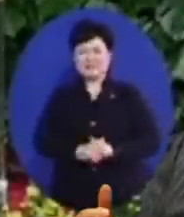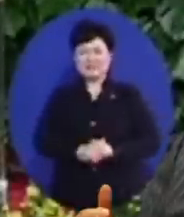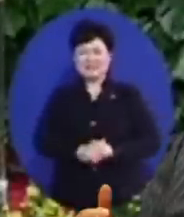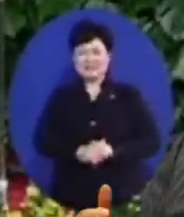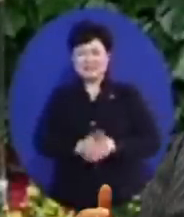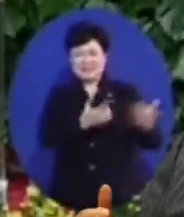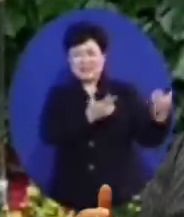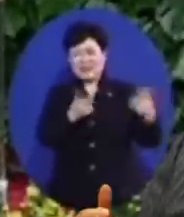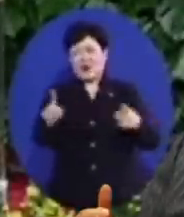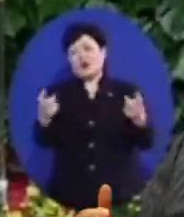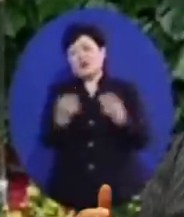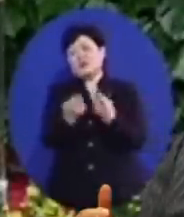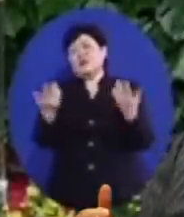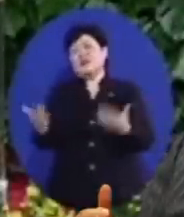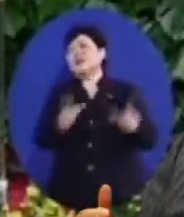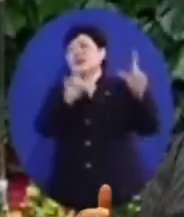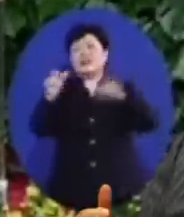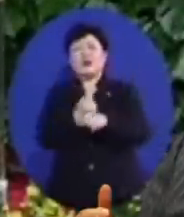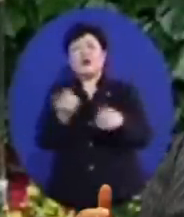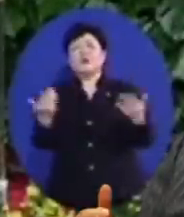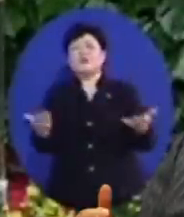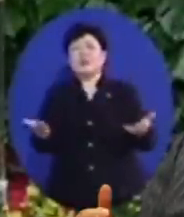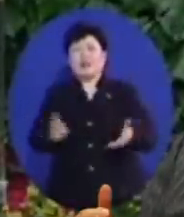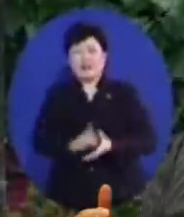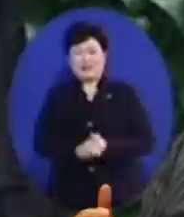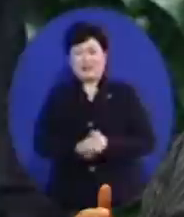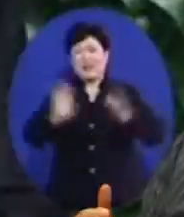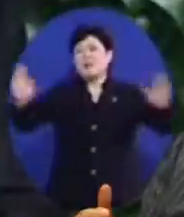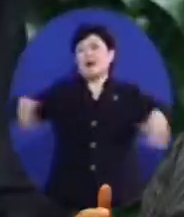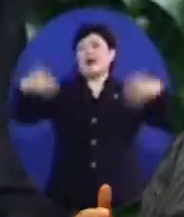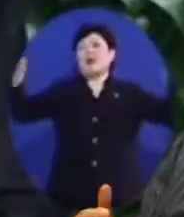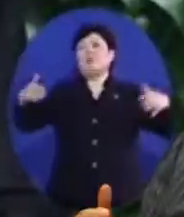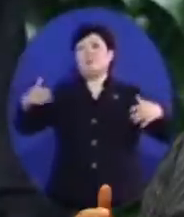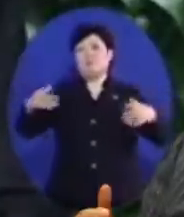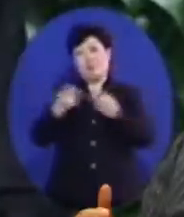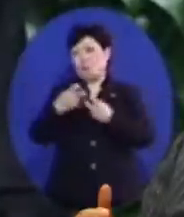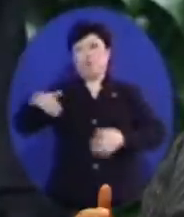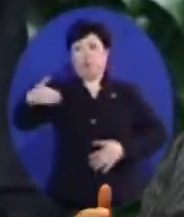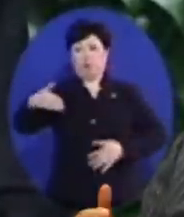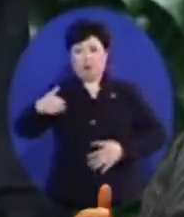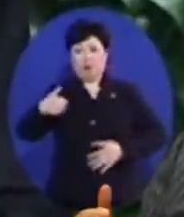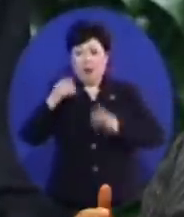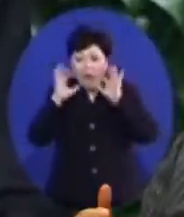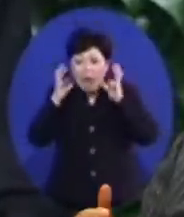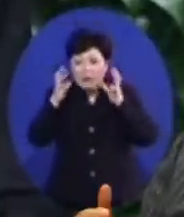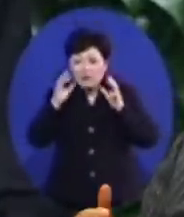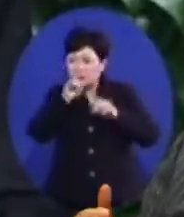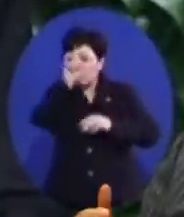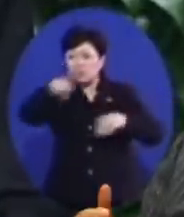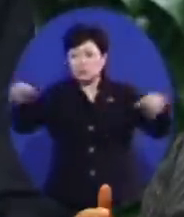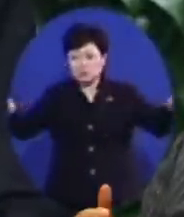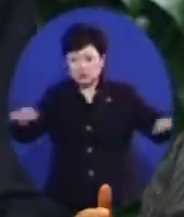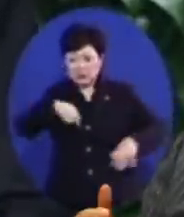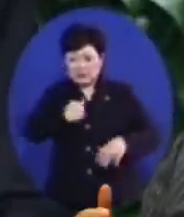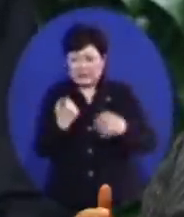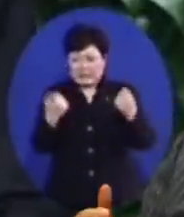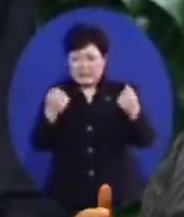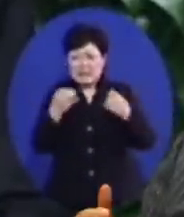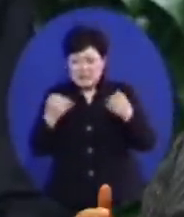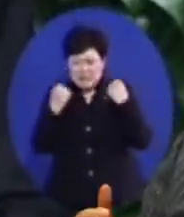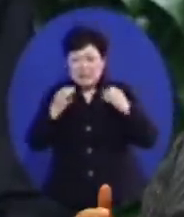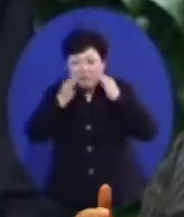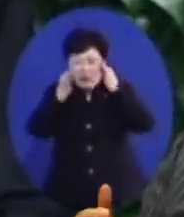이렇게 어떻게 사느냐? 왜냐, 아직까지 바람을 탈 줄 모릅니다. 자기 날개를 날려고 하니까 굉장히 힘이